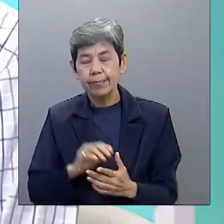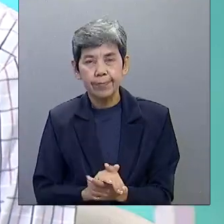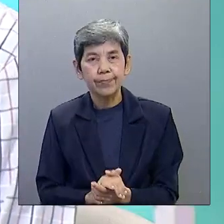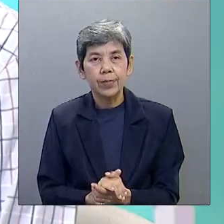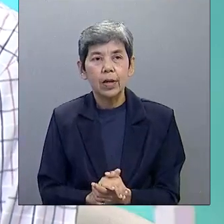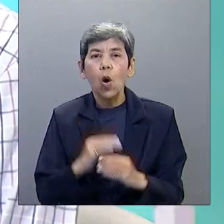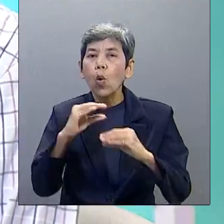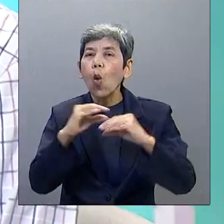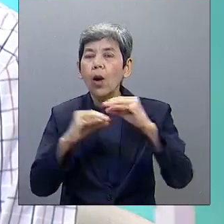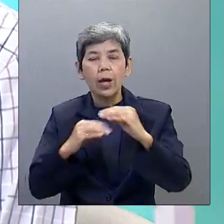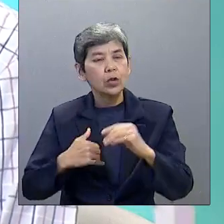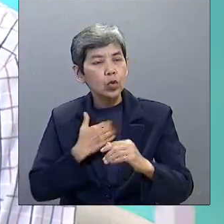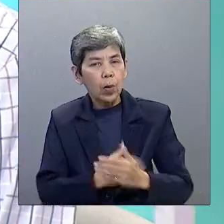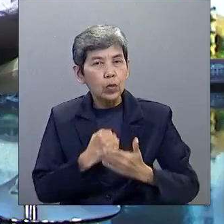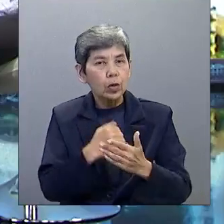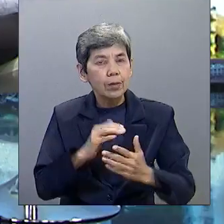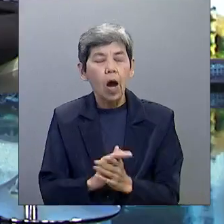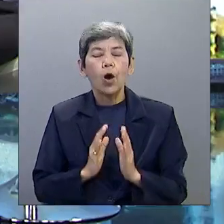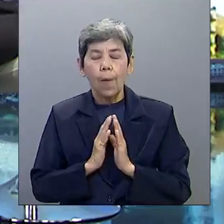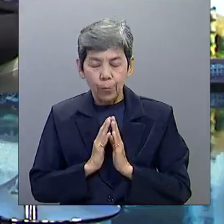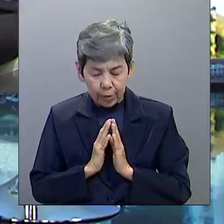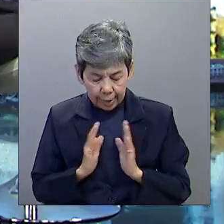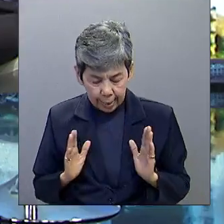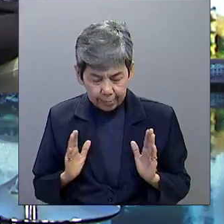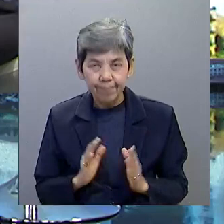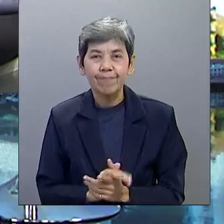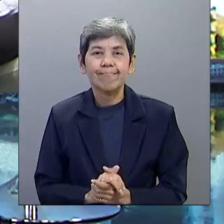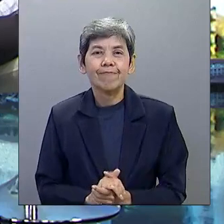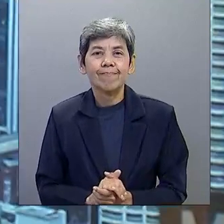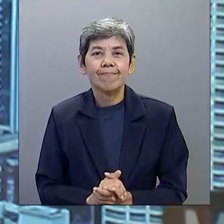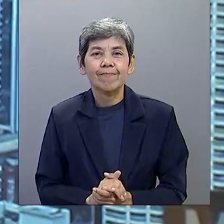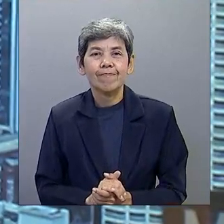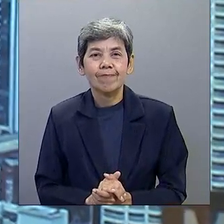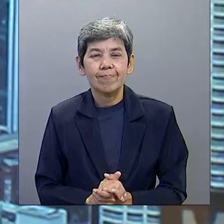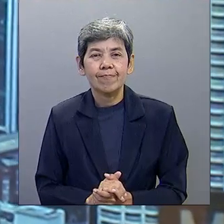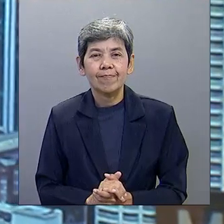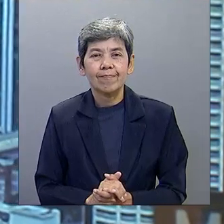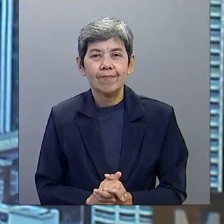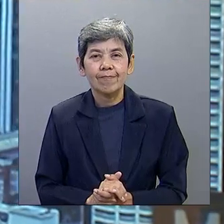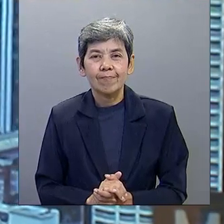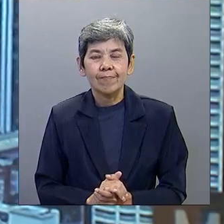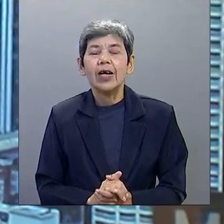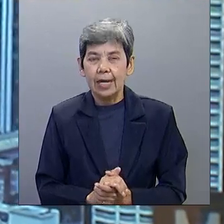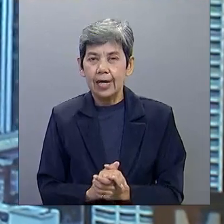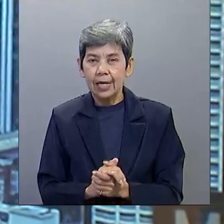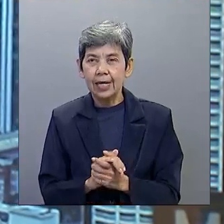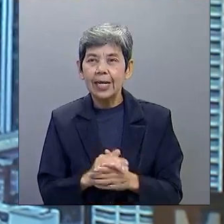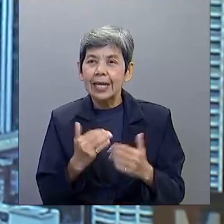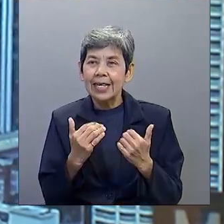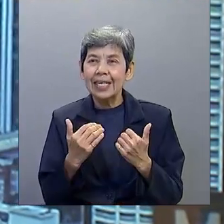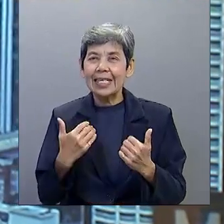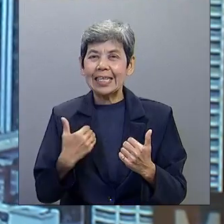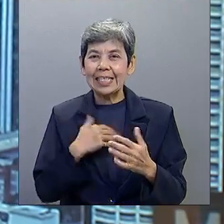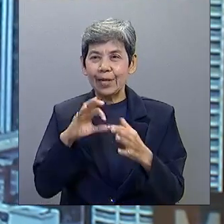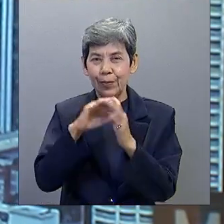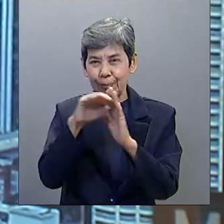ค่ะโครงการสุขภาวะข้างถนนด้วยนะคะขอบคุณทั้งสองท่านนะคะเอาละค่ะคุณผู้ชมคะบอกแล้วค่ะว่าเรื่องของณนโยบ